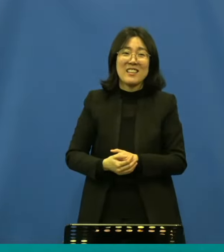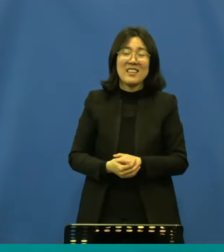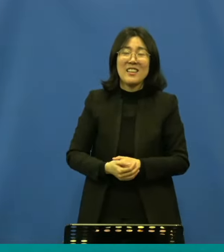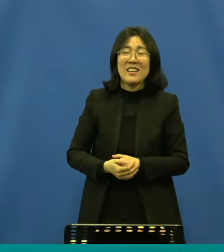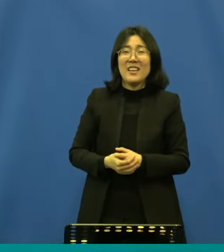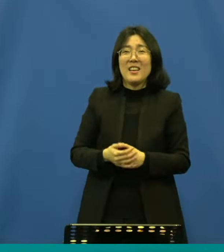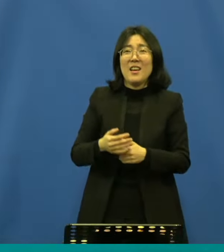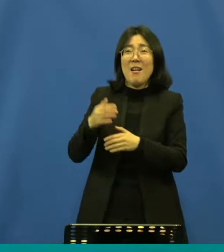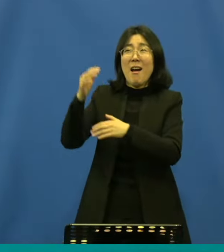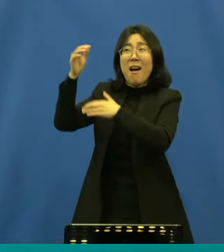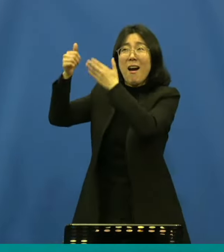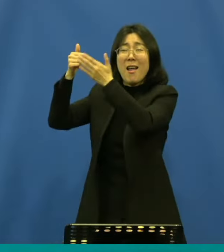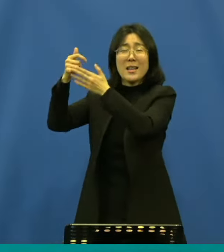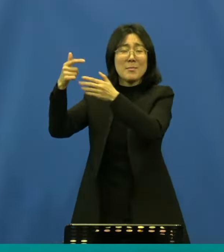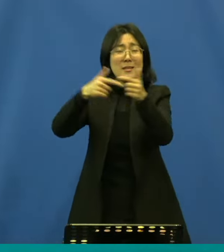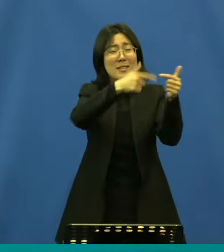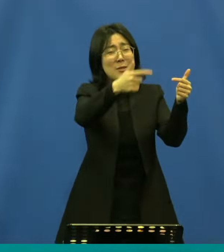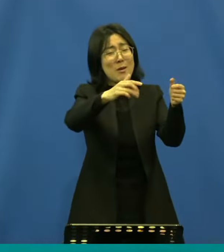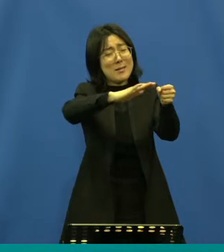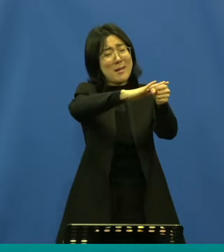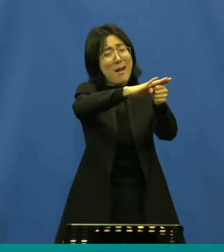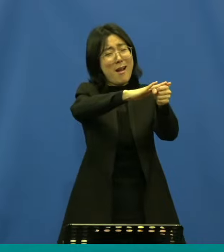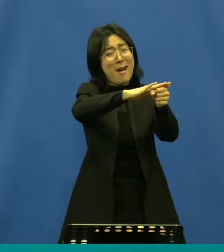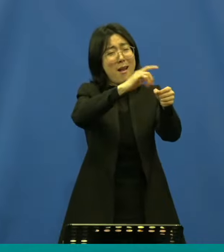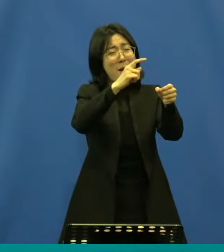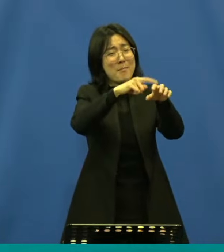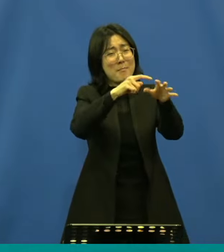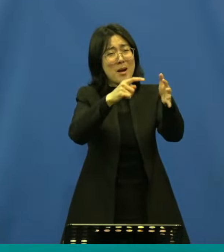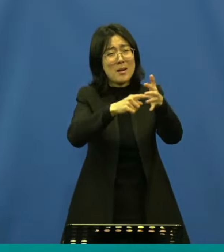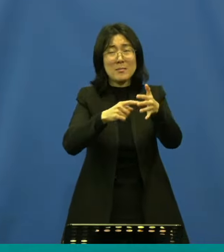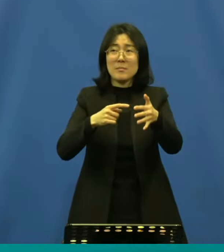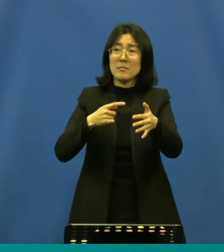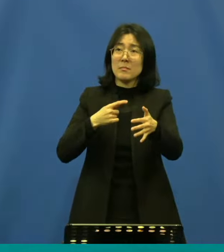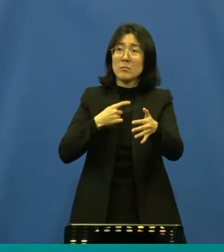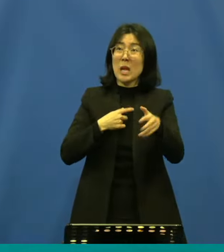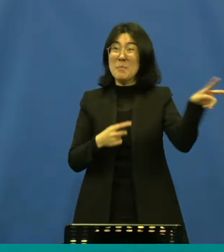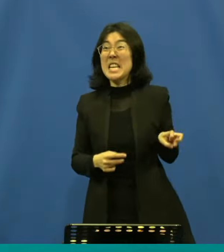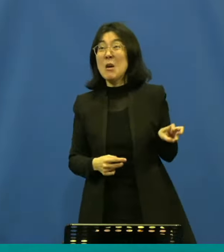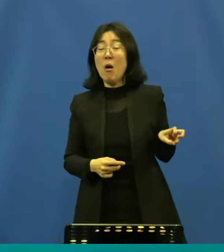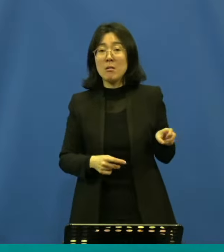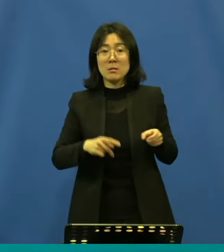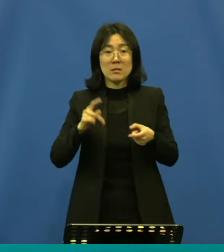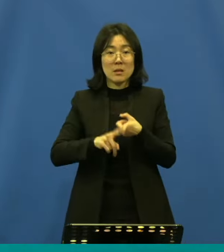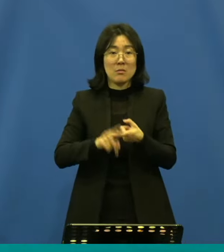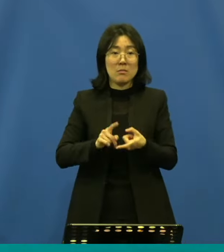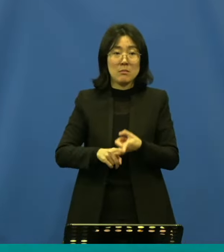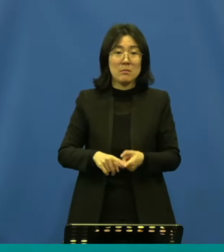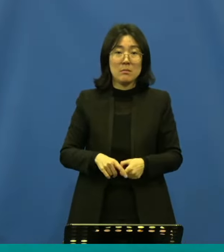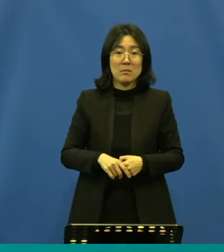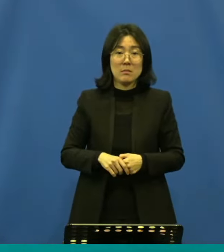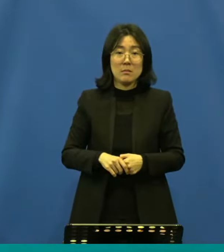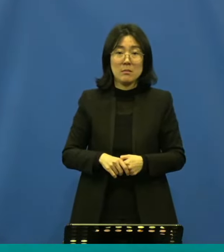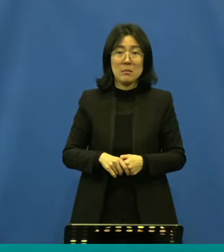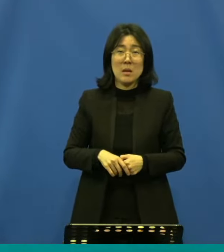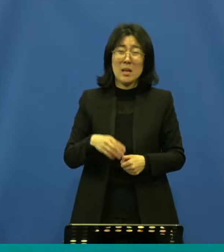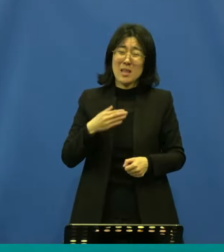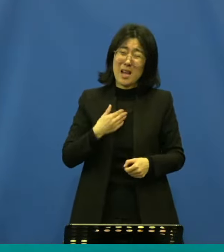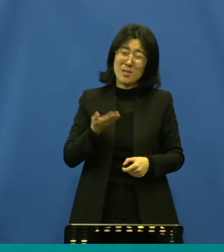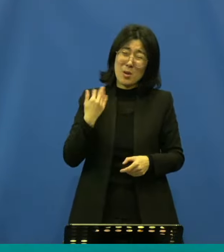짐작하고 있었습니다. 이렇게 실 줄 알았습니다. 자신의 이전의 실수까지를 정당화합니다.